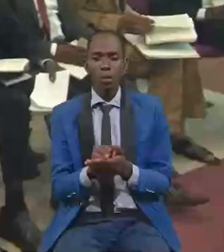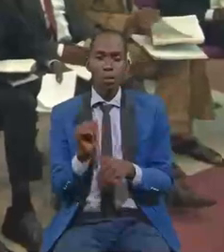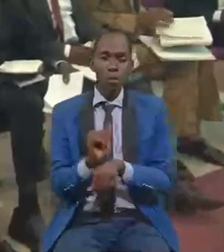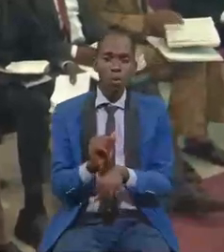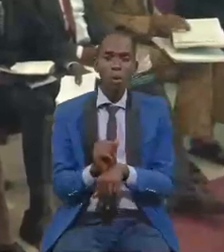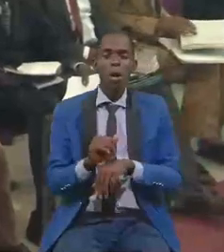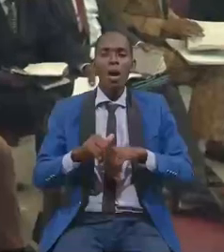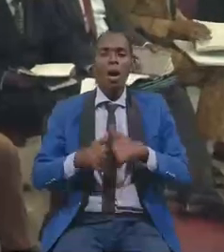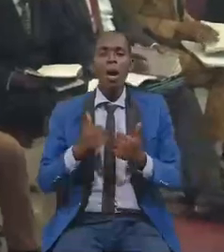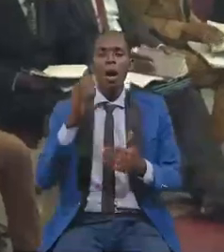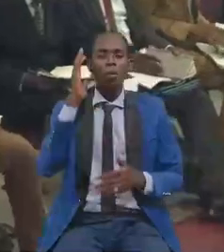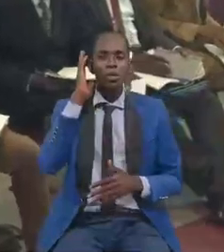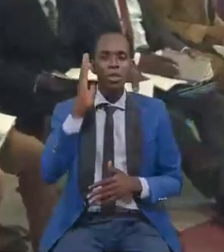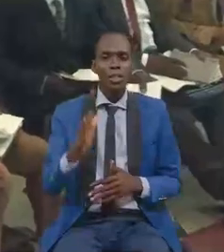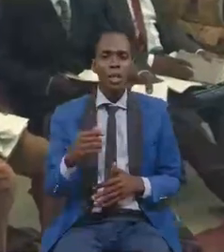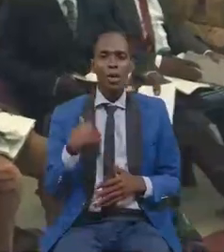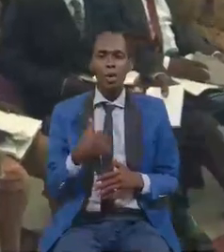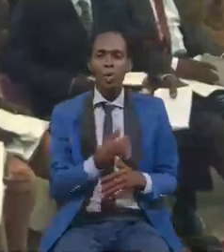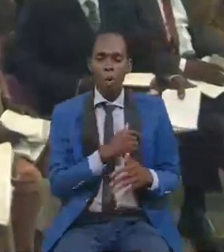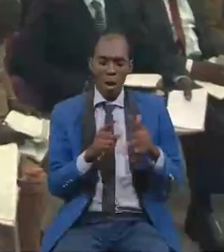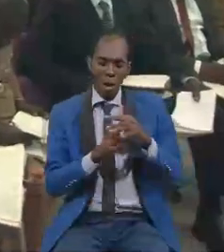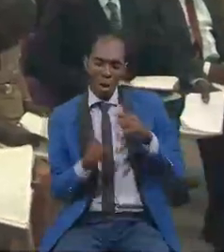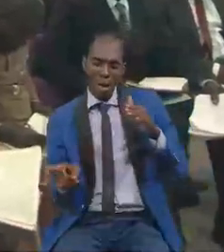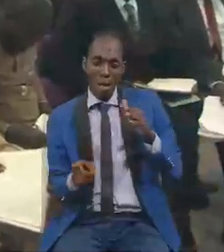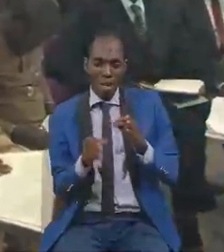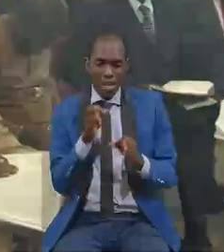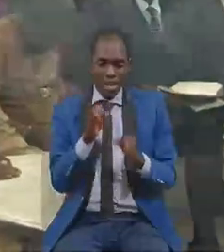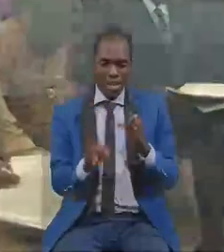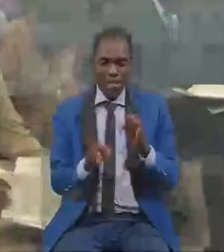une juste rétribution, comment échapperons-nous en négligeant